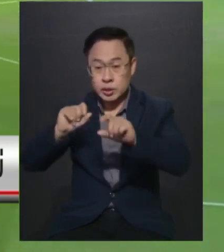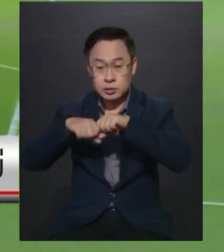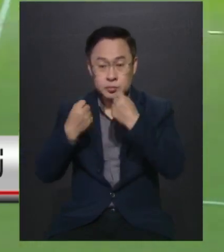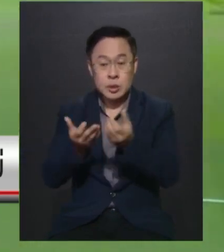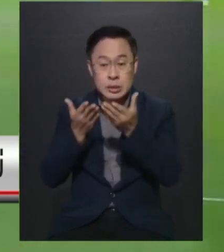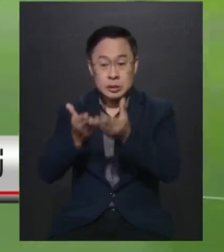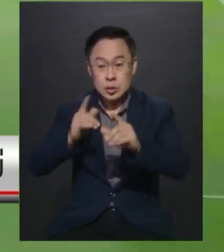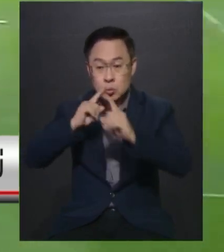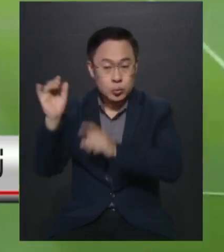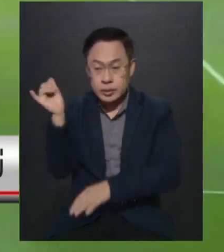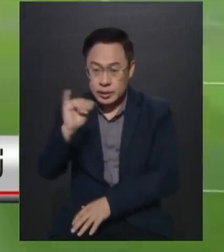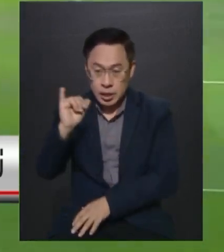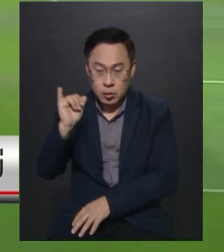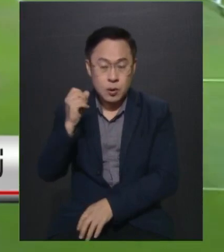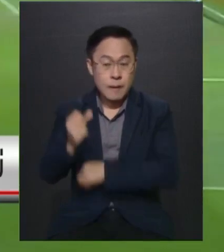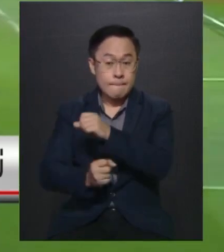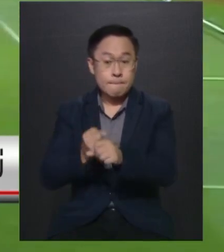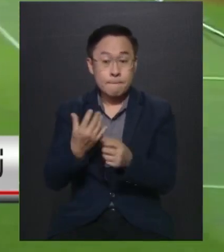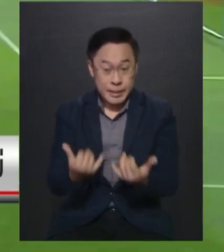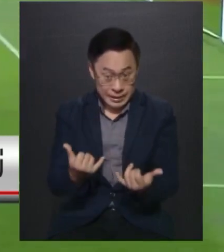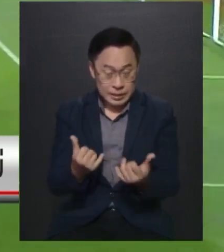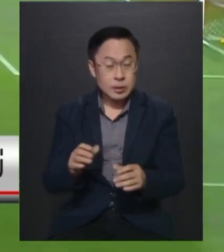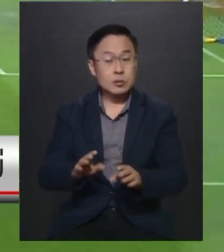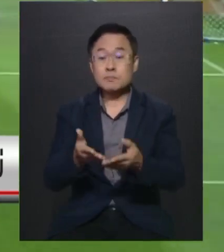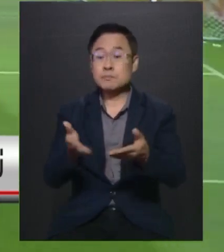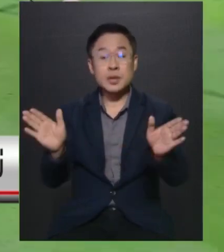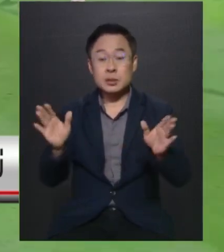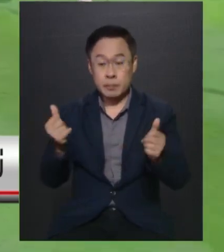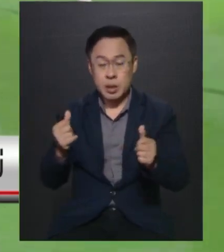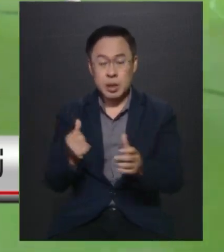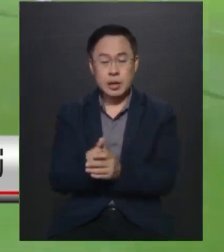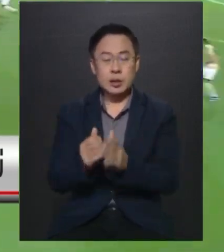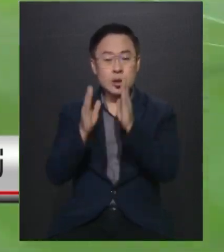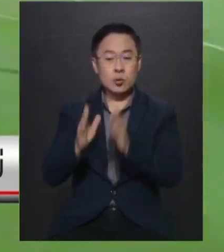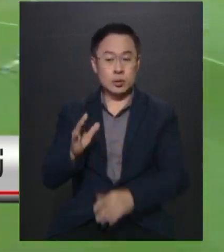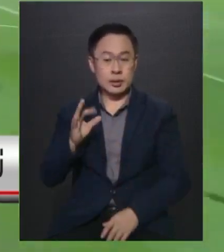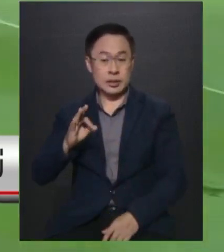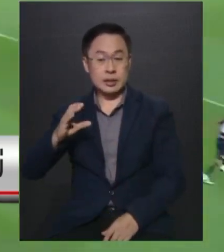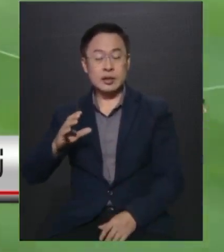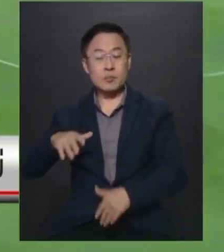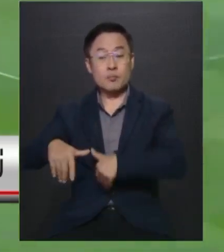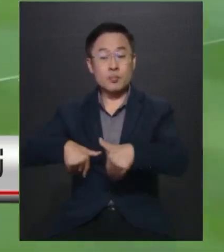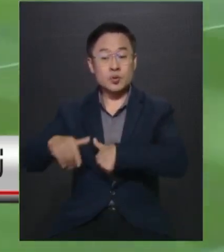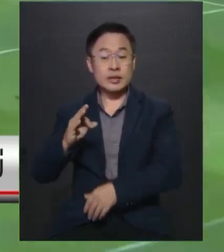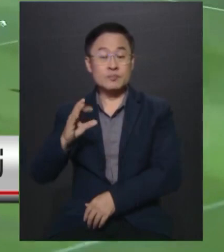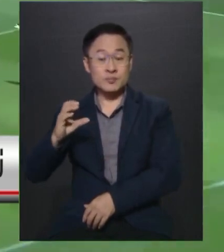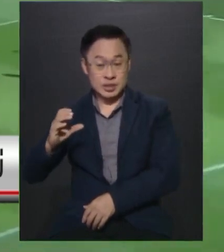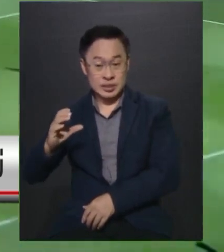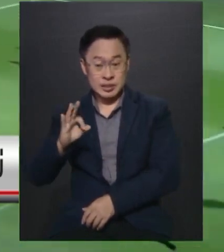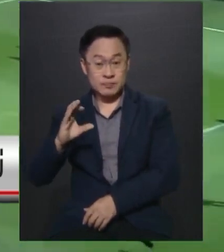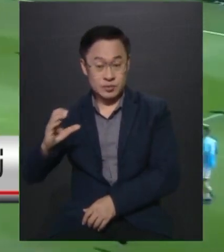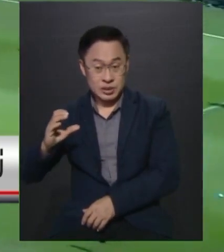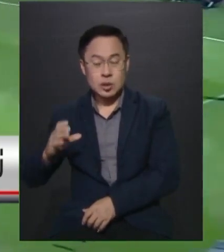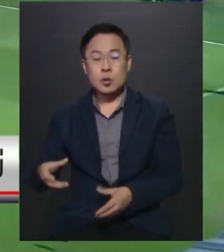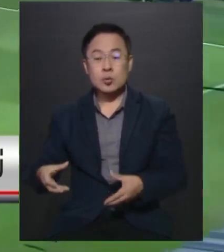ฤดูกาลถัดไปฤดูกาลหน้าเนี่ยจะให้แฟนบอลทีมเยือนเข้ามาในสนามได้หรือเปล่าซึ่งถ้าเกิดว่าผู้บริหารทั้งสองทีมยัง